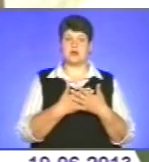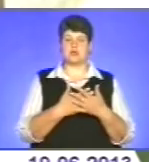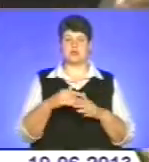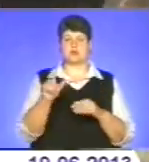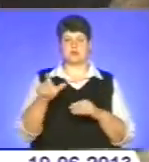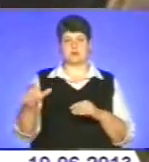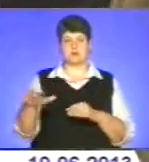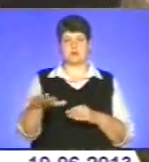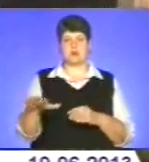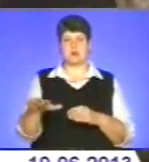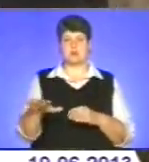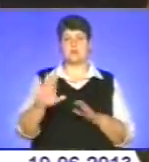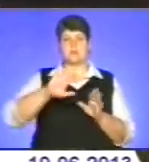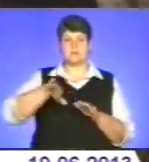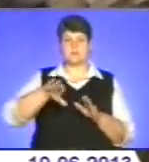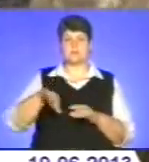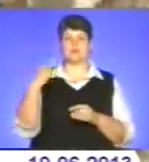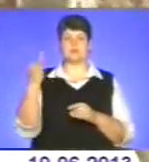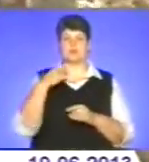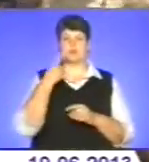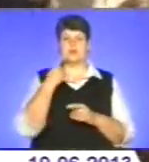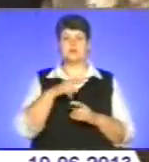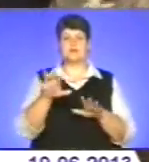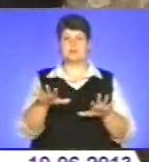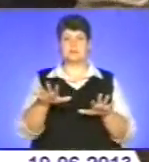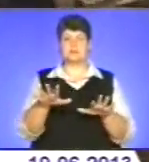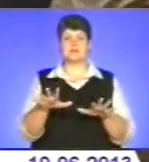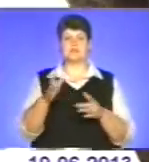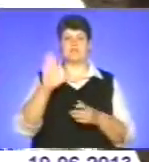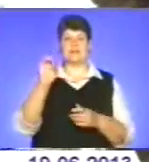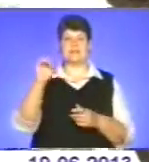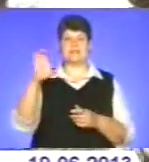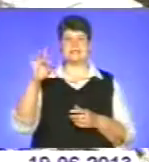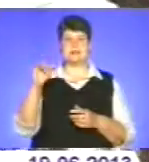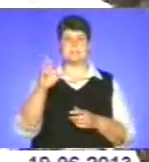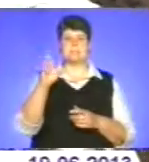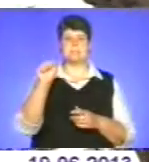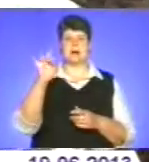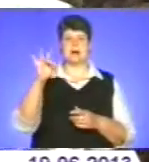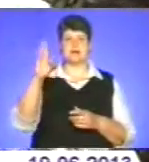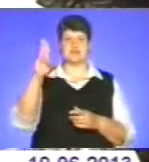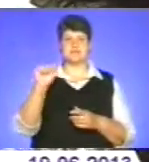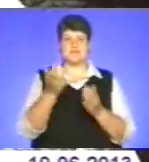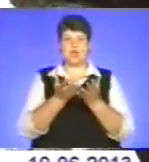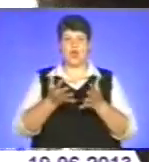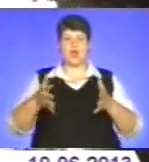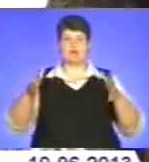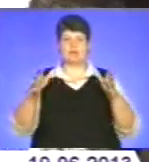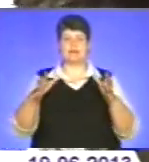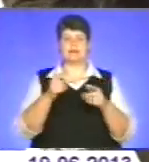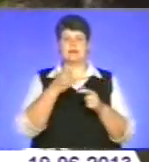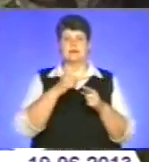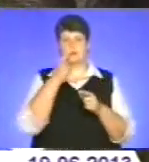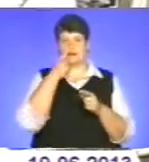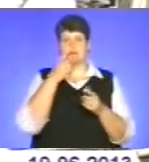населення. Згодом історики назвали місцину поблизу села Веселинівка Баришівський котел. Нещодавно пошуковцям вдалося